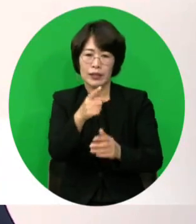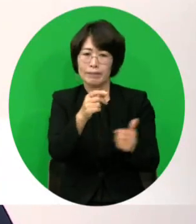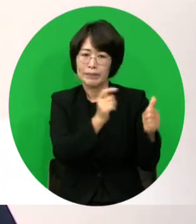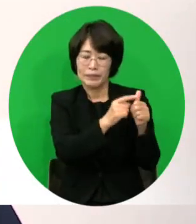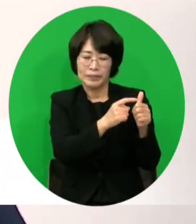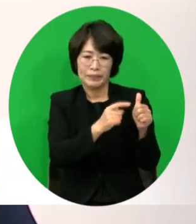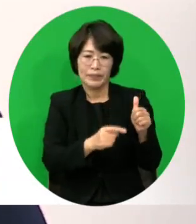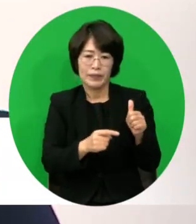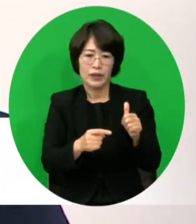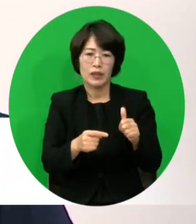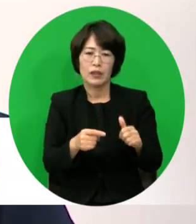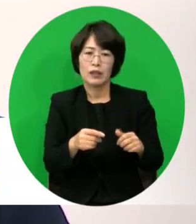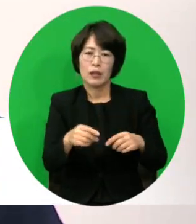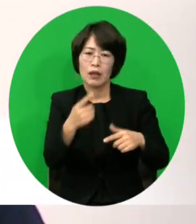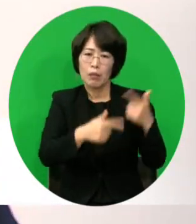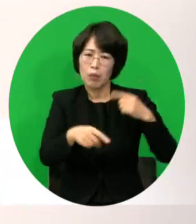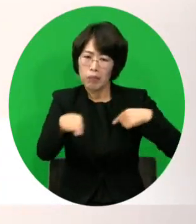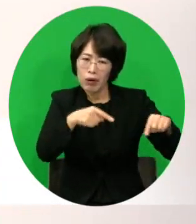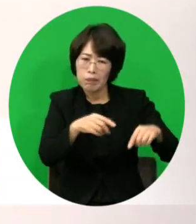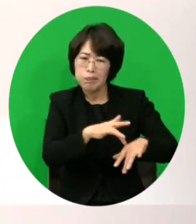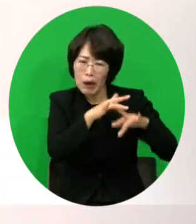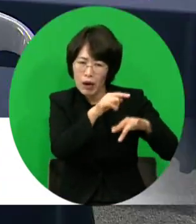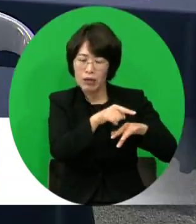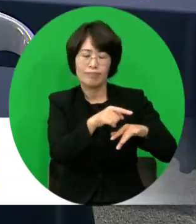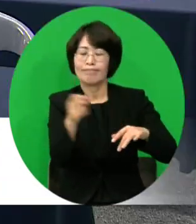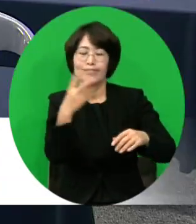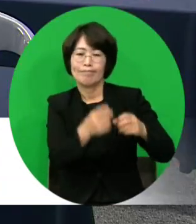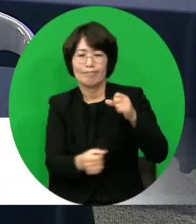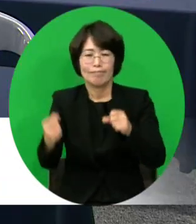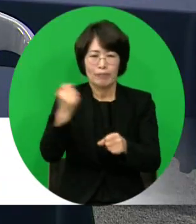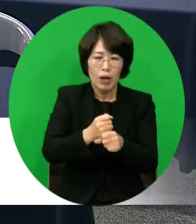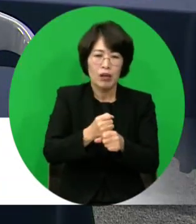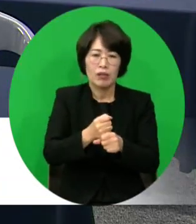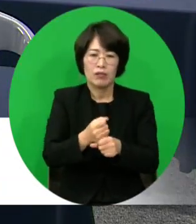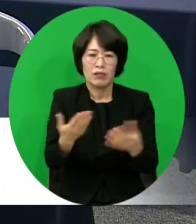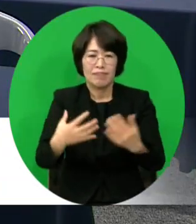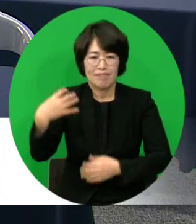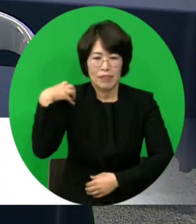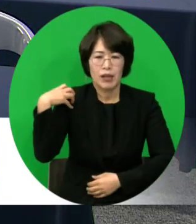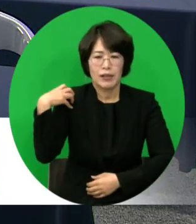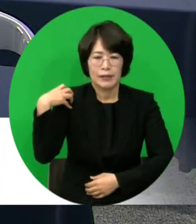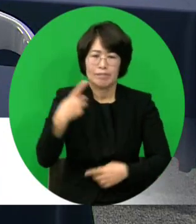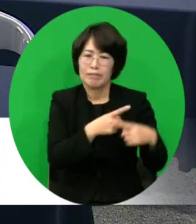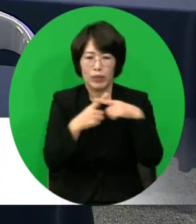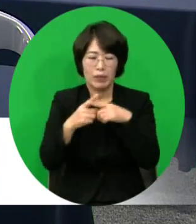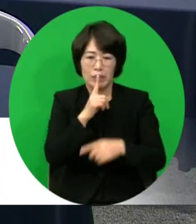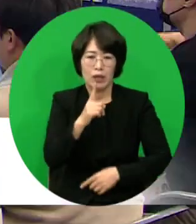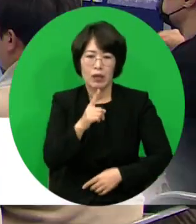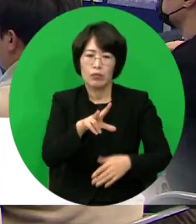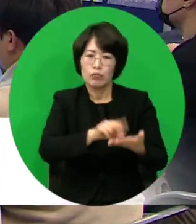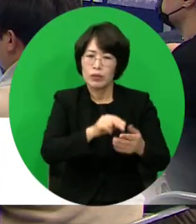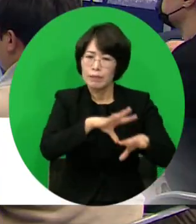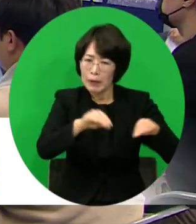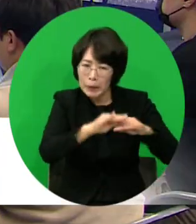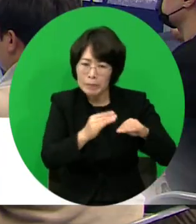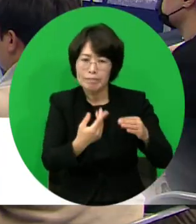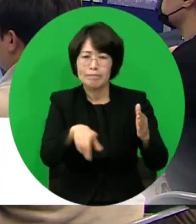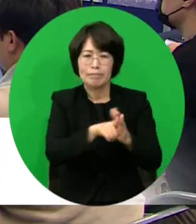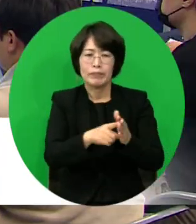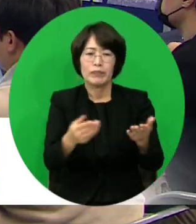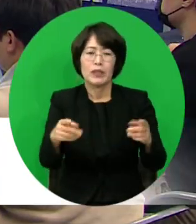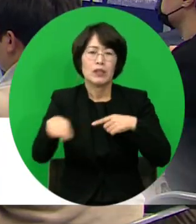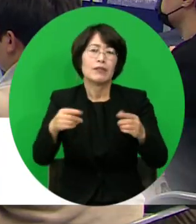예비후보는 실종된 목포 정치를 찾기 위해 마땅히 의무와 책임을 다하겠다며 문제 해결을 위한 정치를